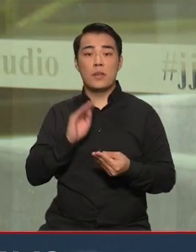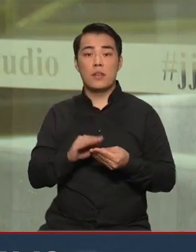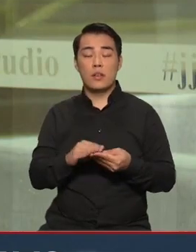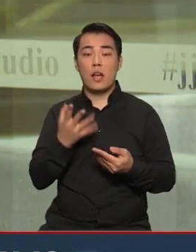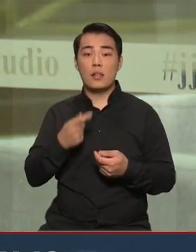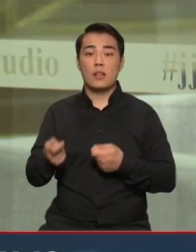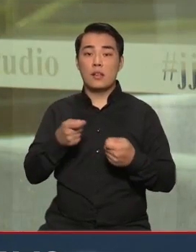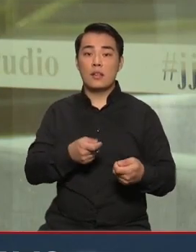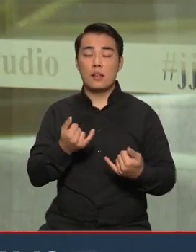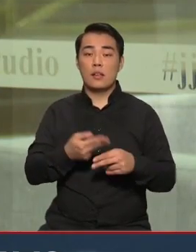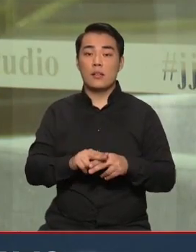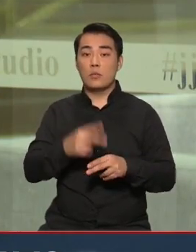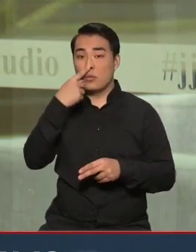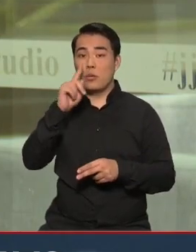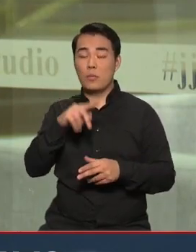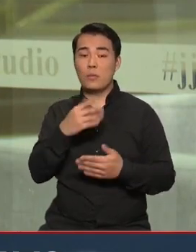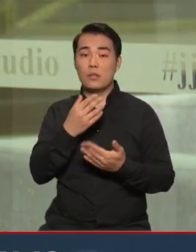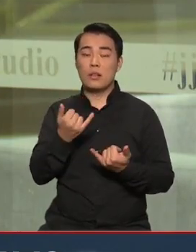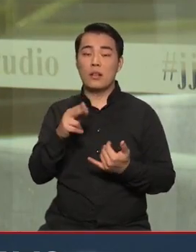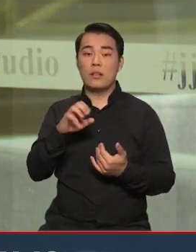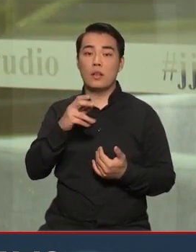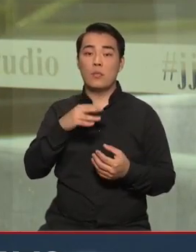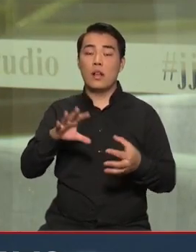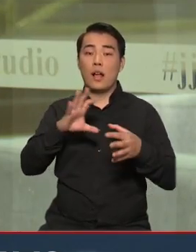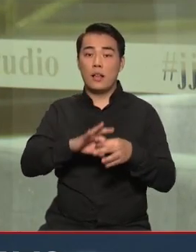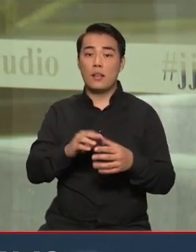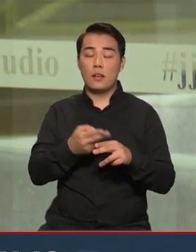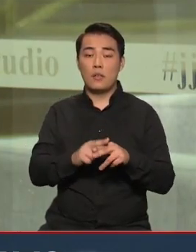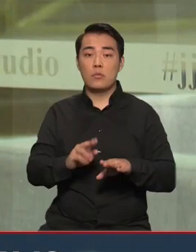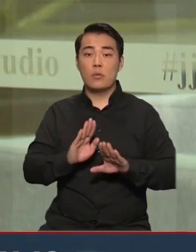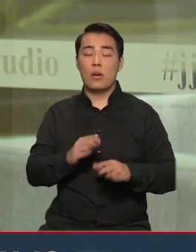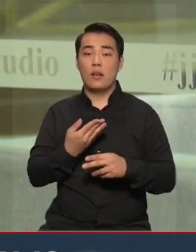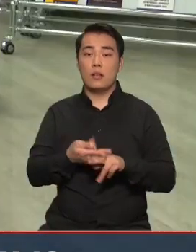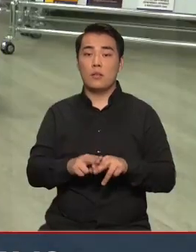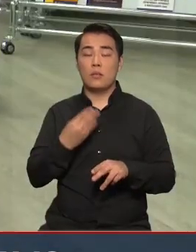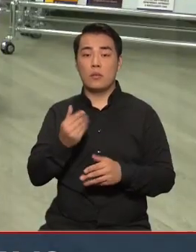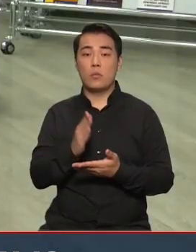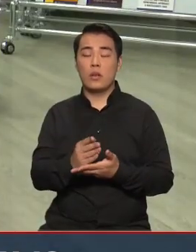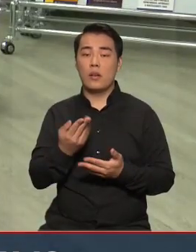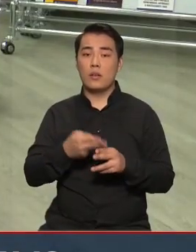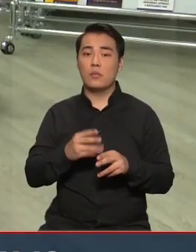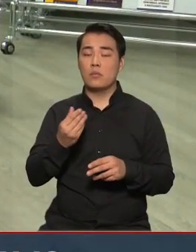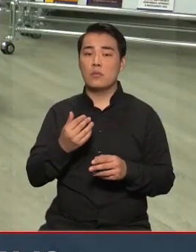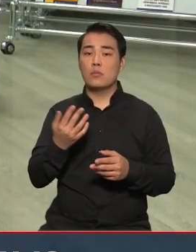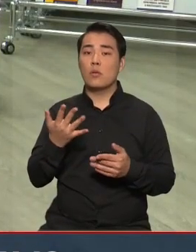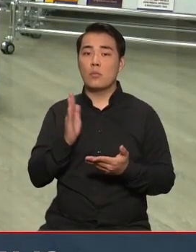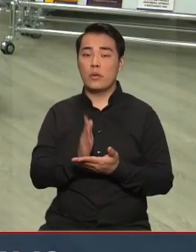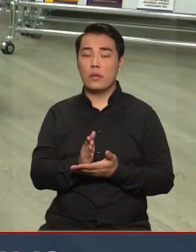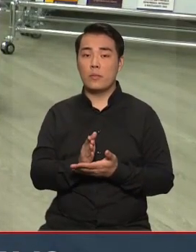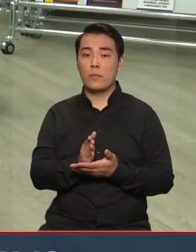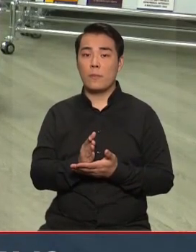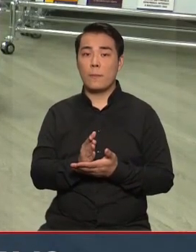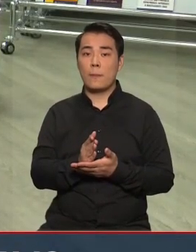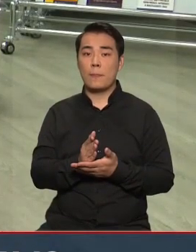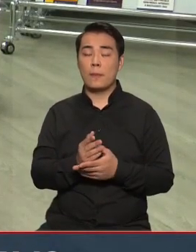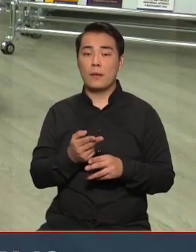да растаможен не бар ғой, тіркеу бір. Тіркеу болды, сол төленеді де. Оның құны қанша болмақ? Құны бұның енді 7 миллион,